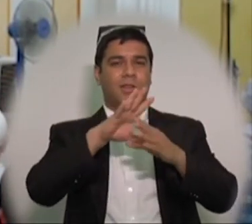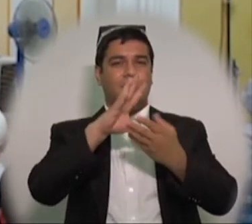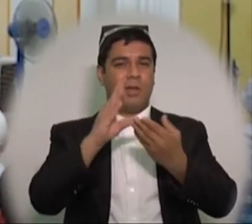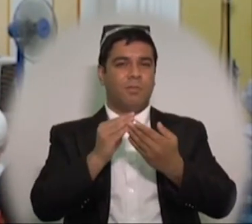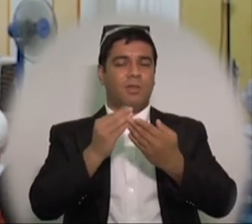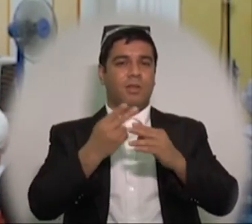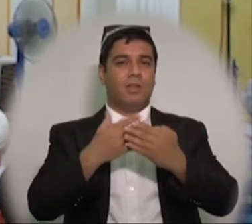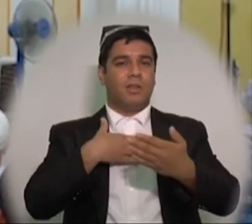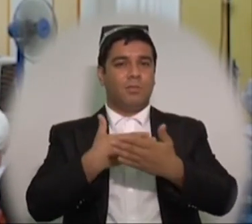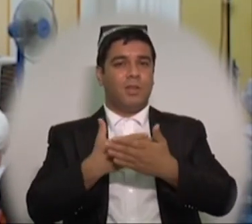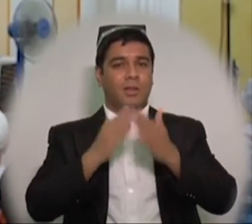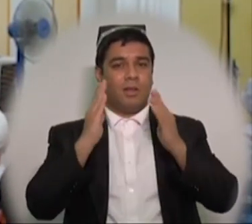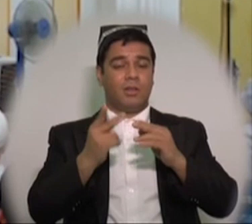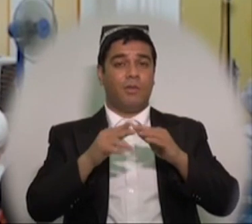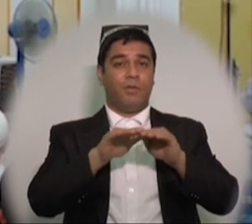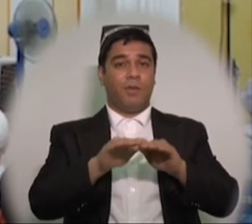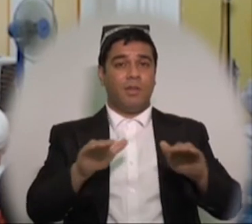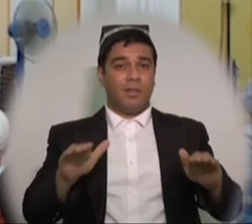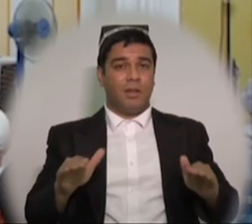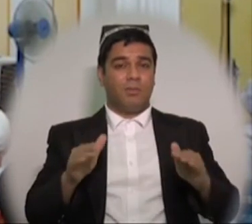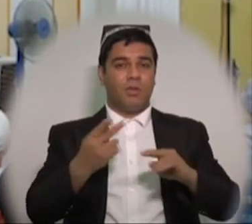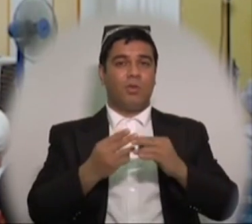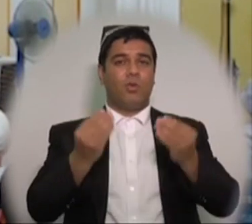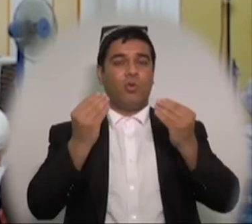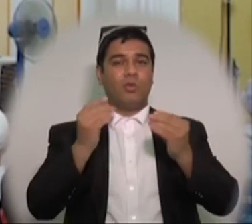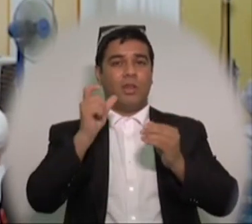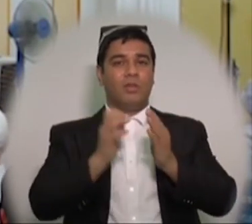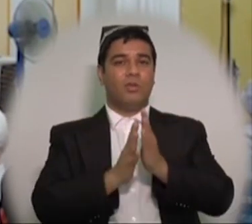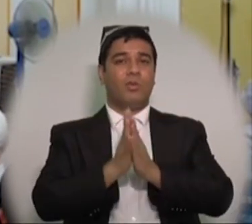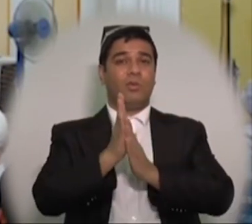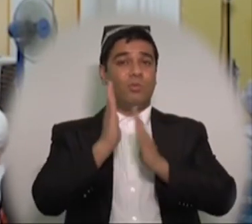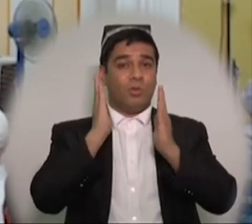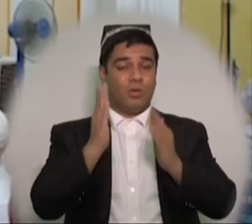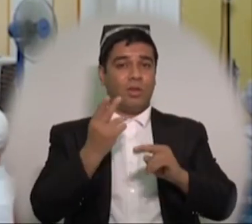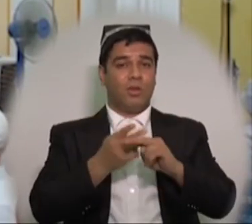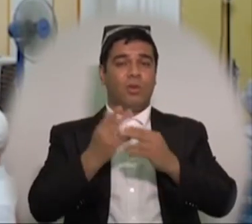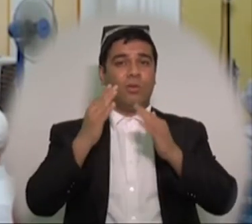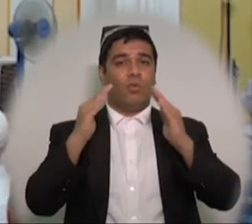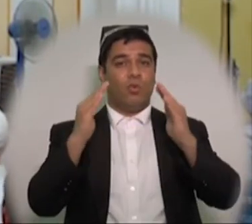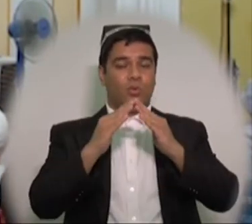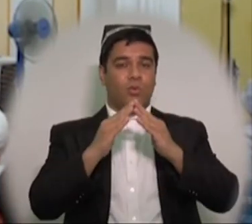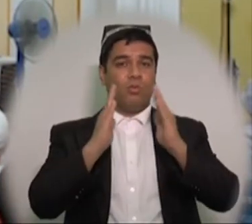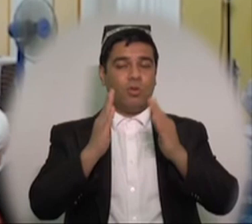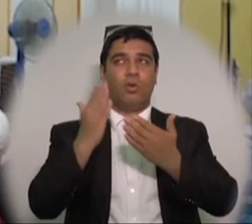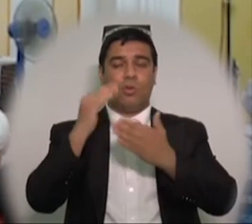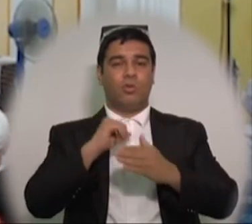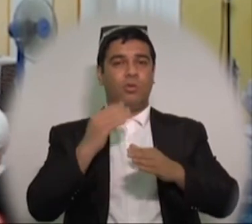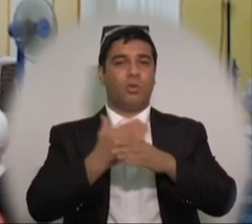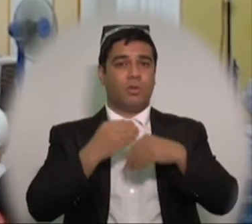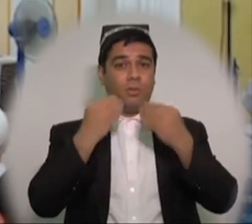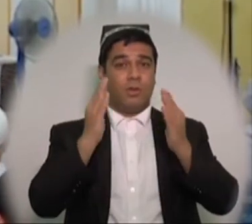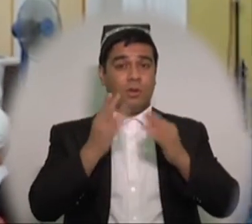saadetimizge, hizmet kılışı, farzantlarımızın güzel insanlar bulup, unup, ustup, barışke masken buluşunu nasip